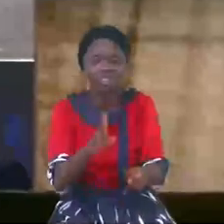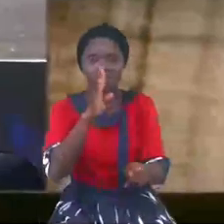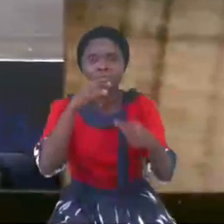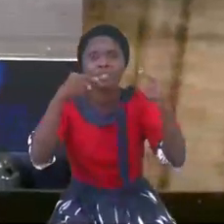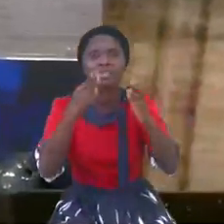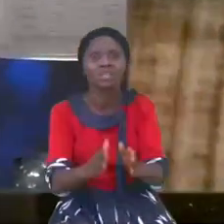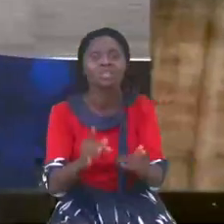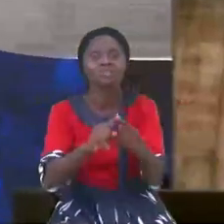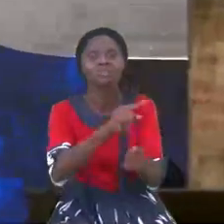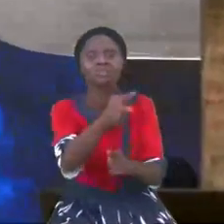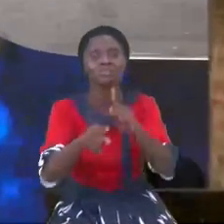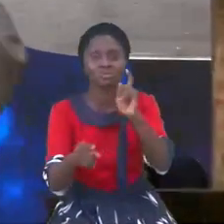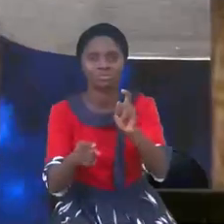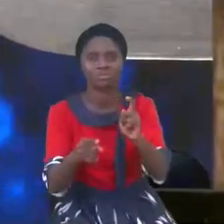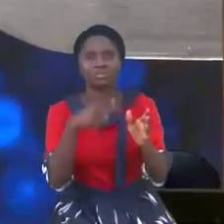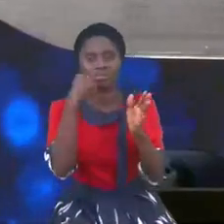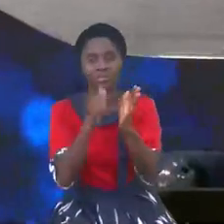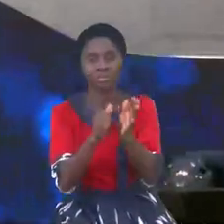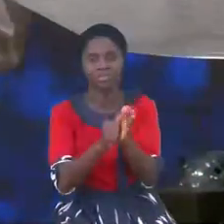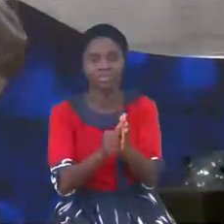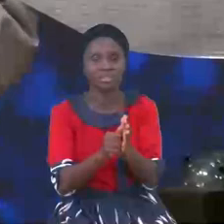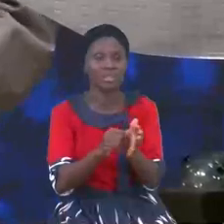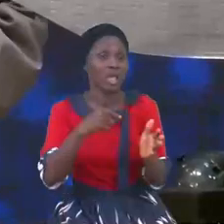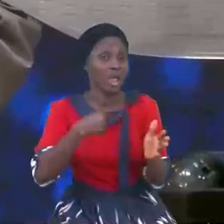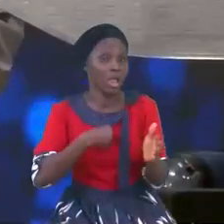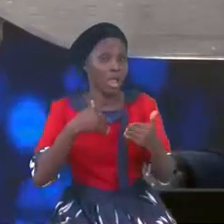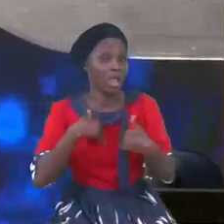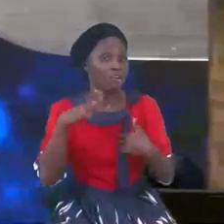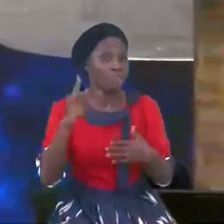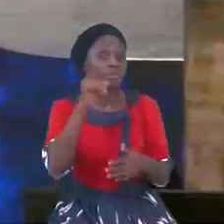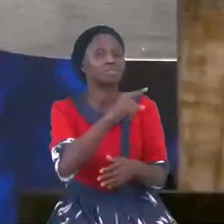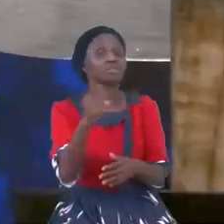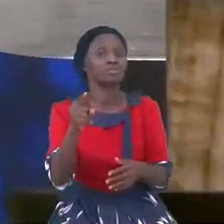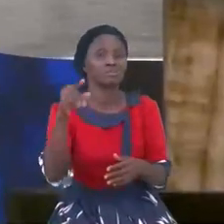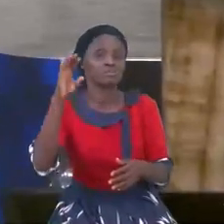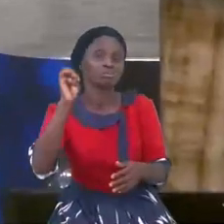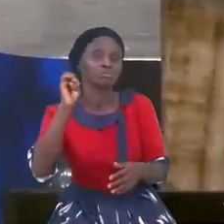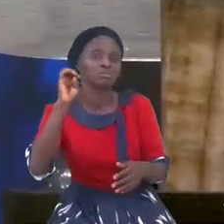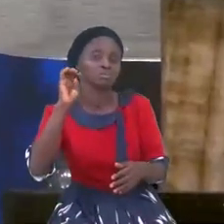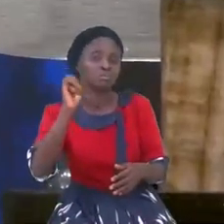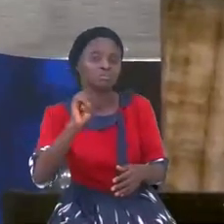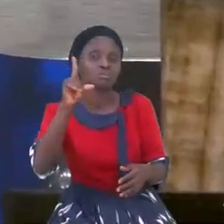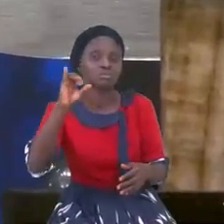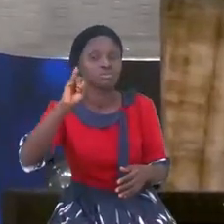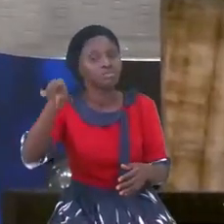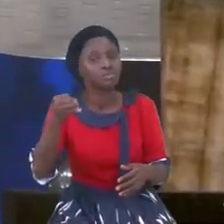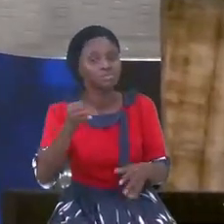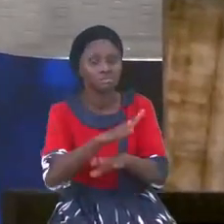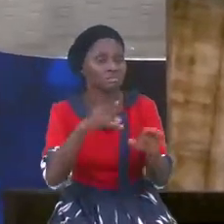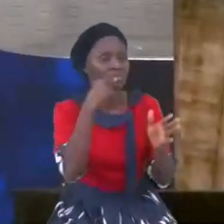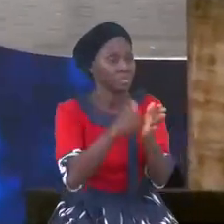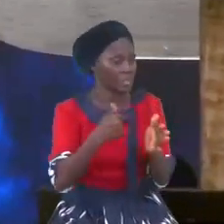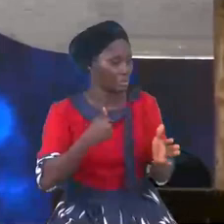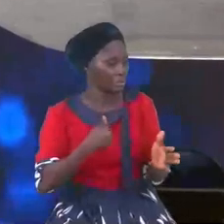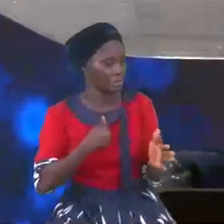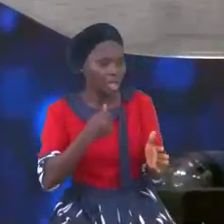Et il répondit, je t'ai trouvé. Élie n'a pas dit, suis-je ton ennemi? Il n'avait pas peur.